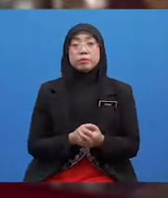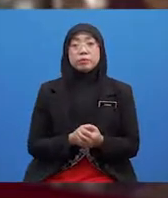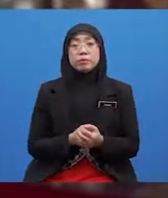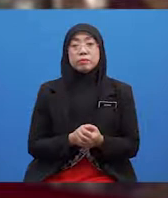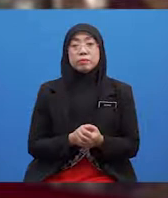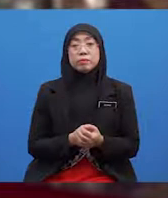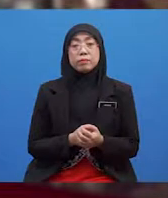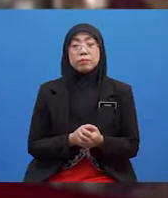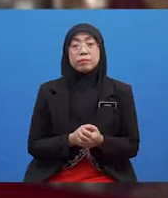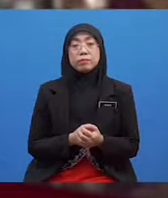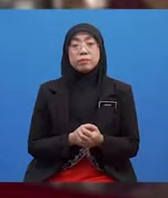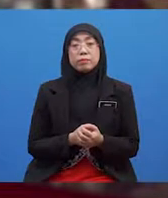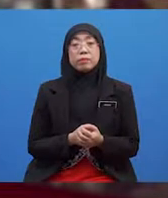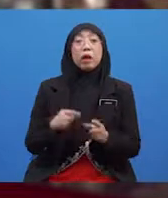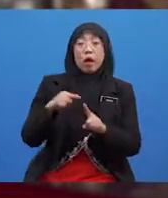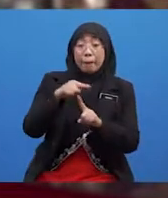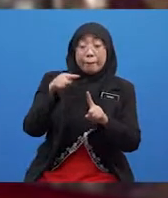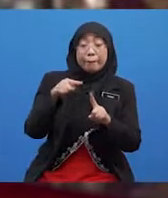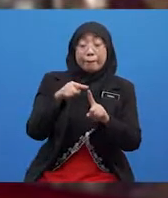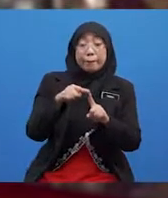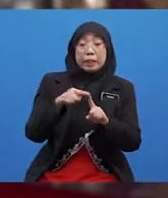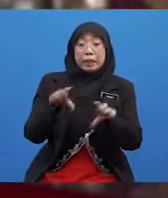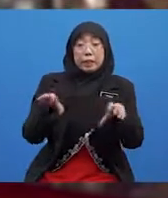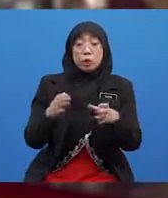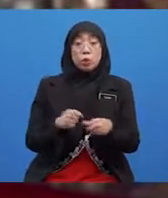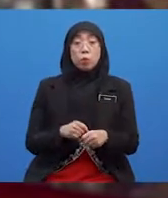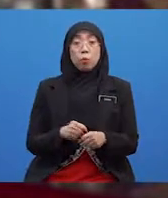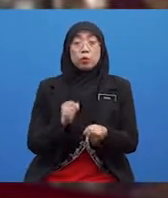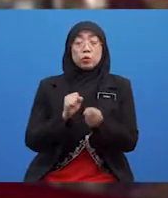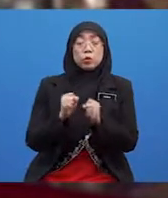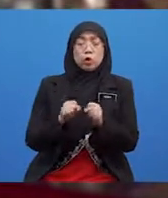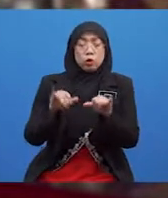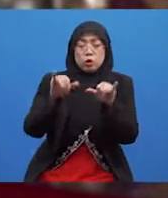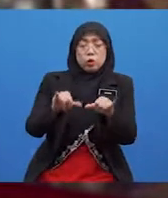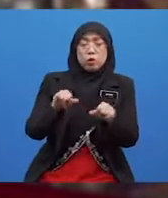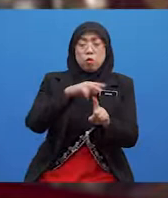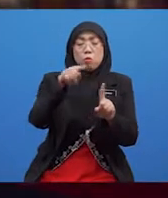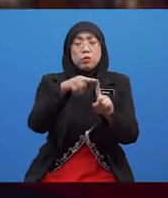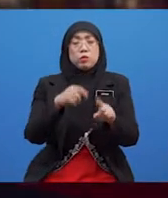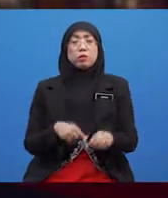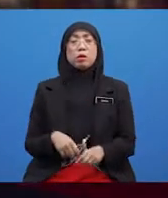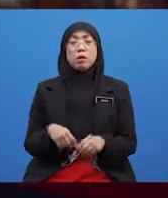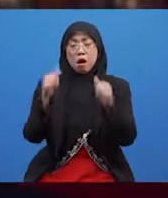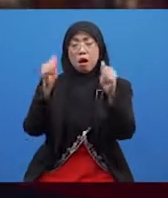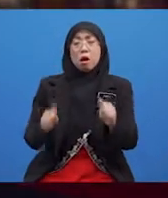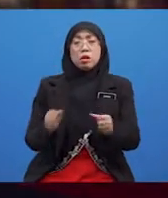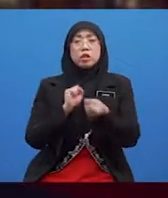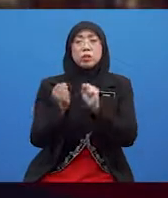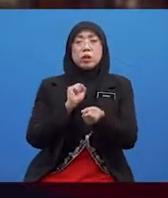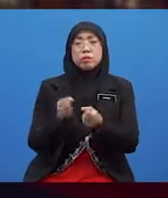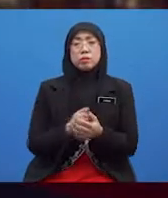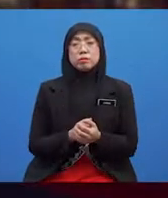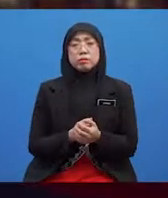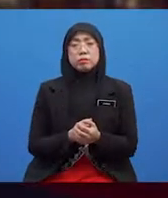Pernyataan ini merujuk kepada usaha untuk mengekalkan pencapaian seseorang atlet. Usaha ini